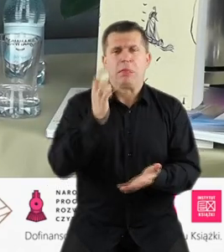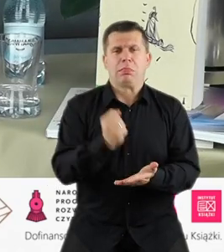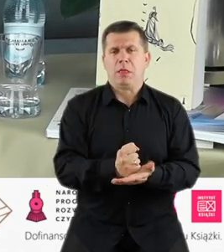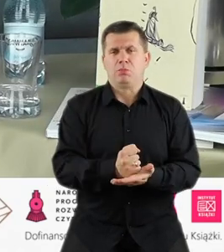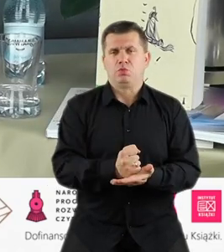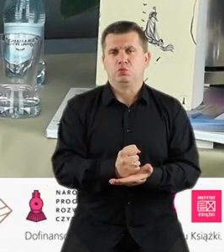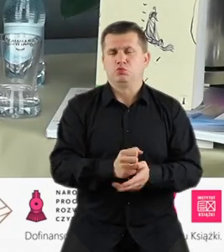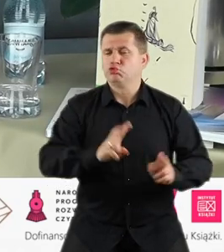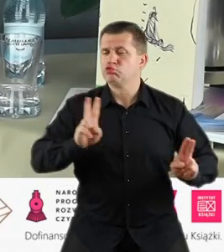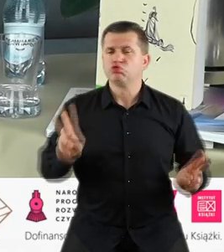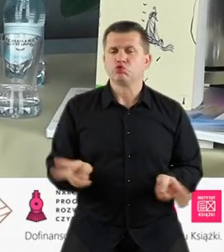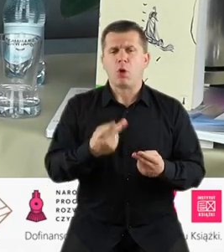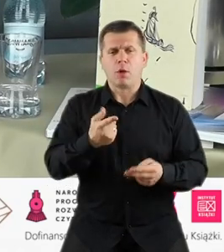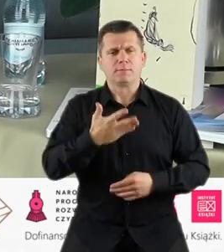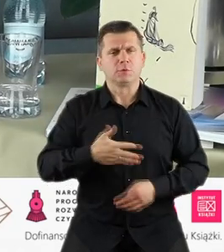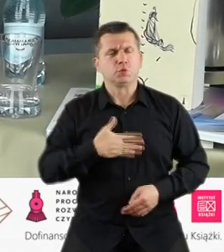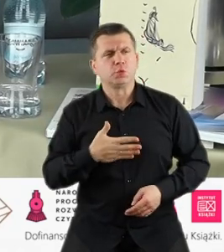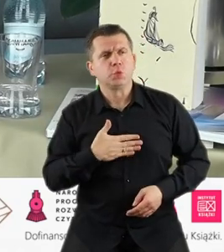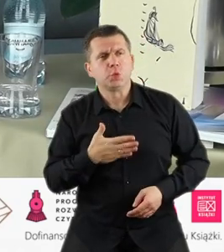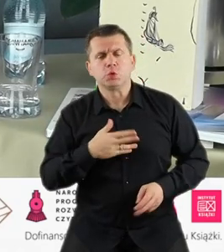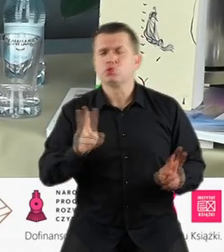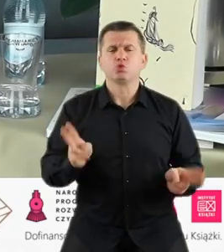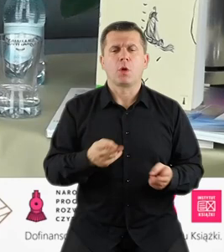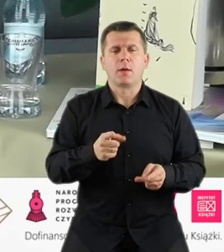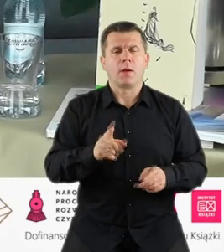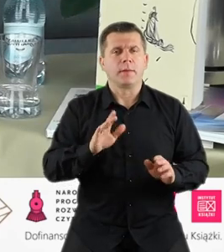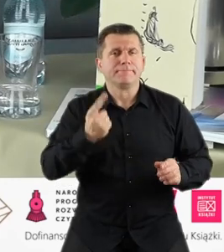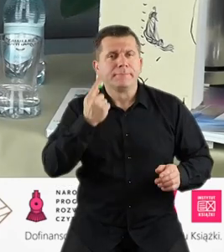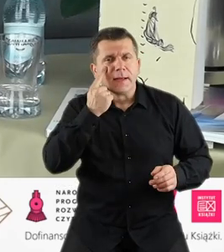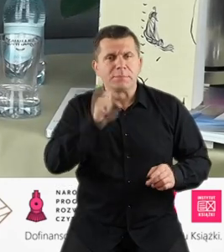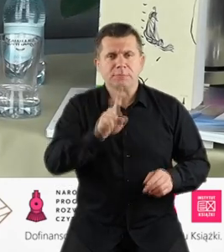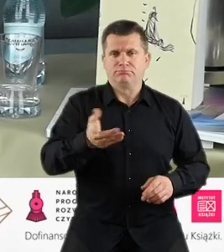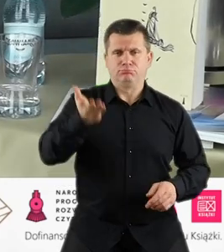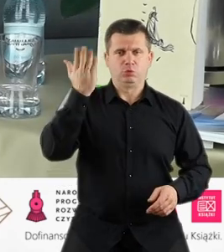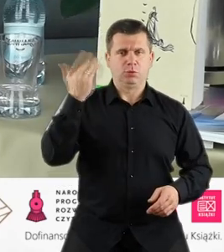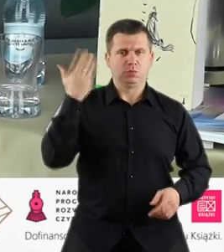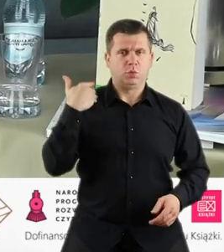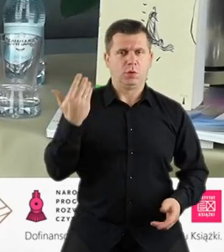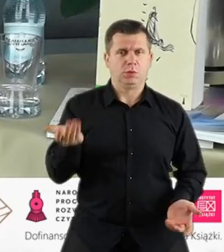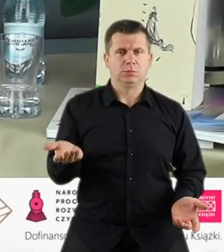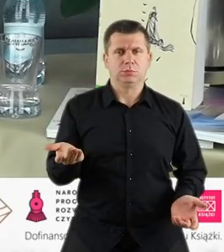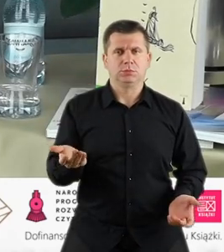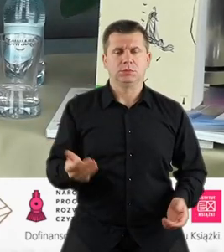musi. Ale skąd to przeczucie? No gdzieś z przeszłości.